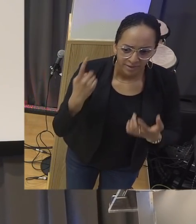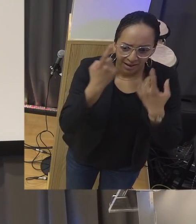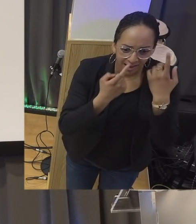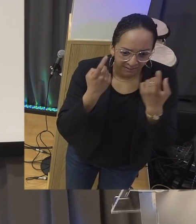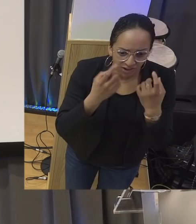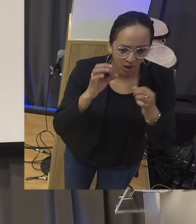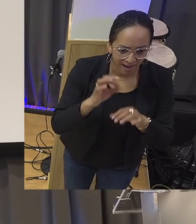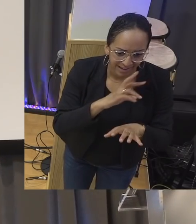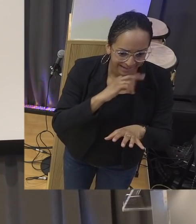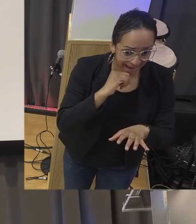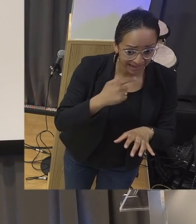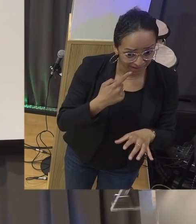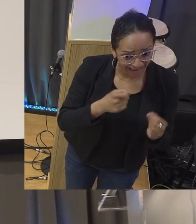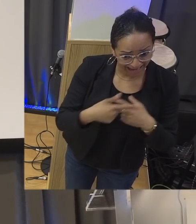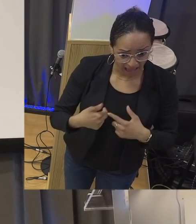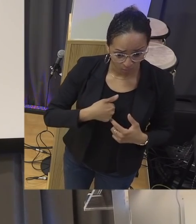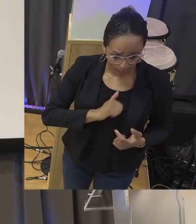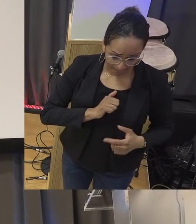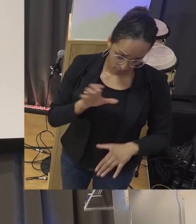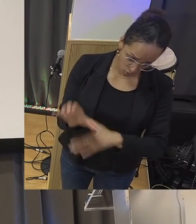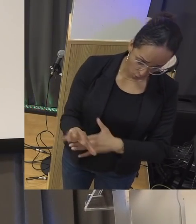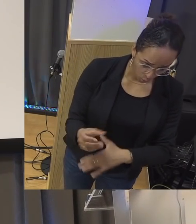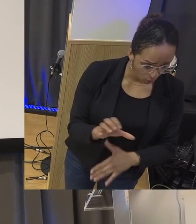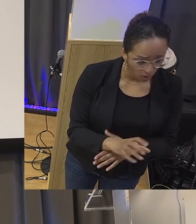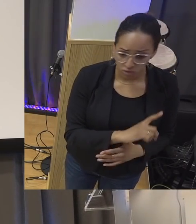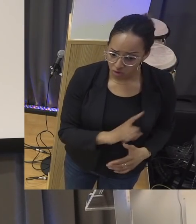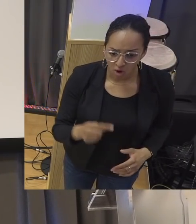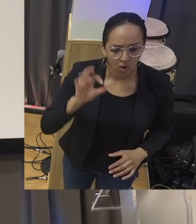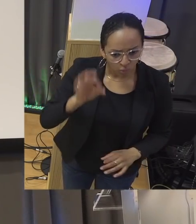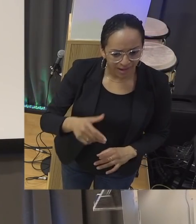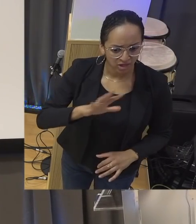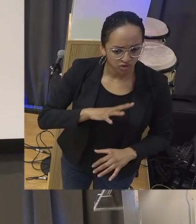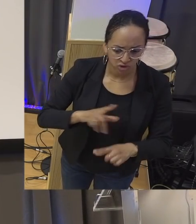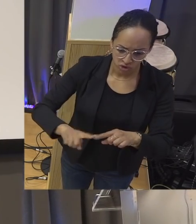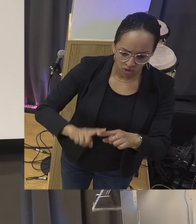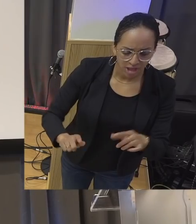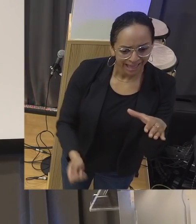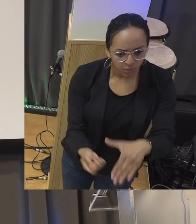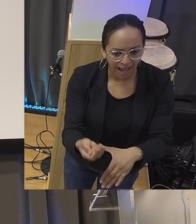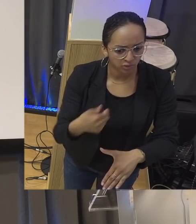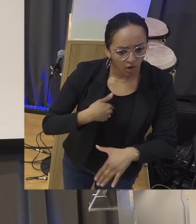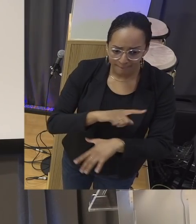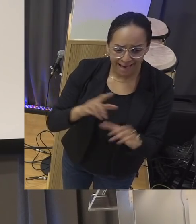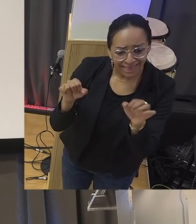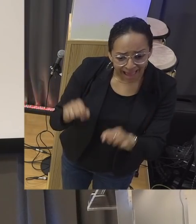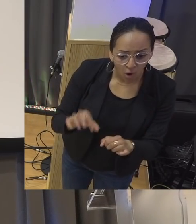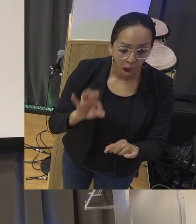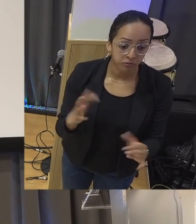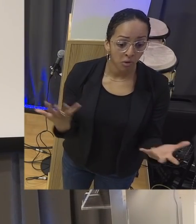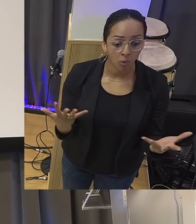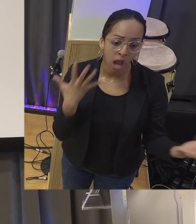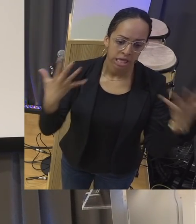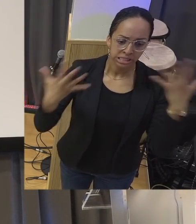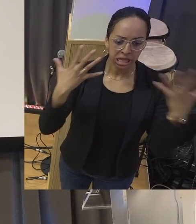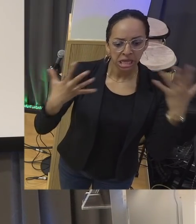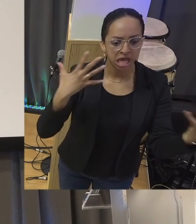israélienne que je suis antisémite. Je ne suis pas d'accord avec le Hamas et le Hezbollah dans leur éducation, dans cette culture de l'esthétique de la mort